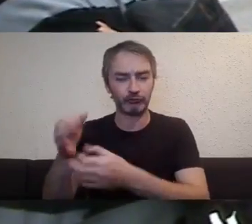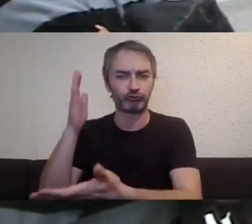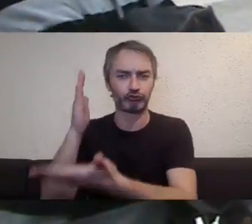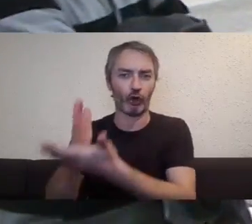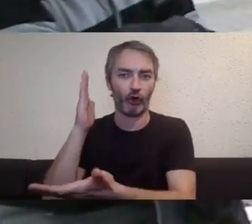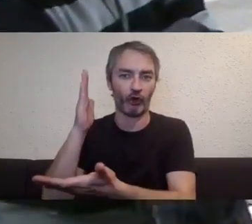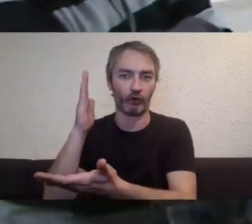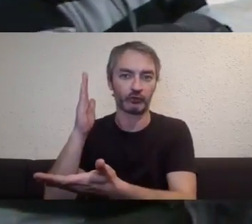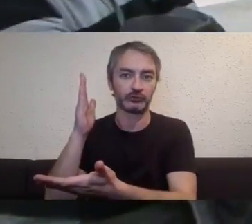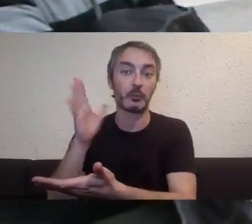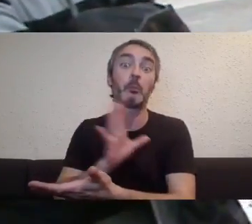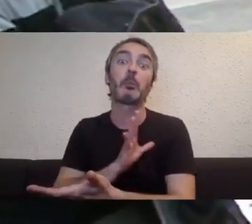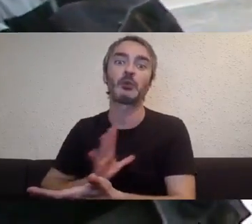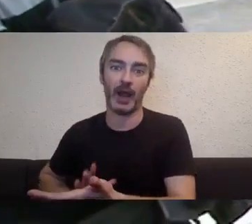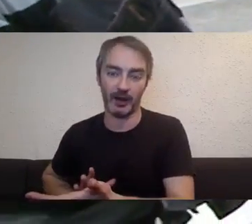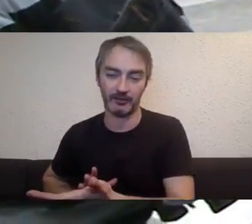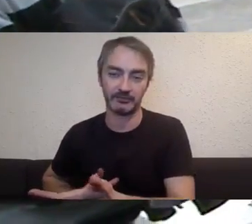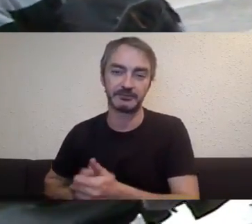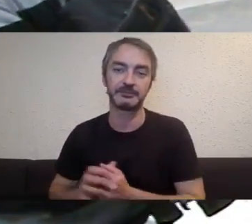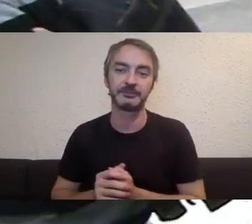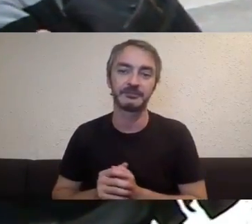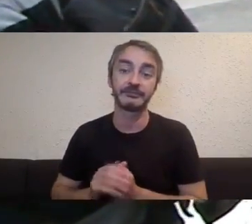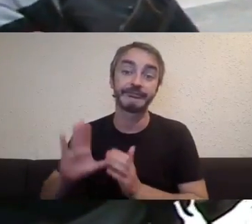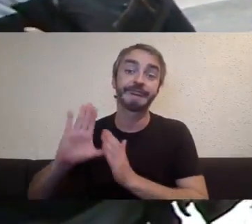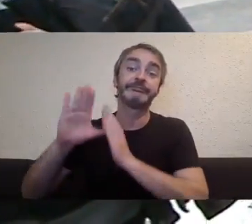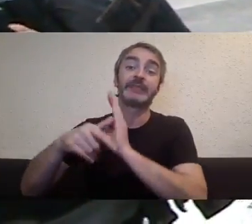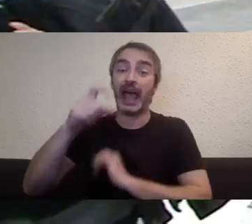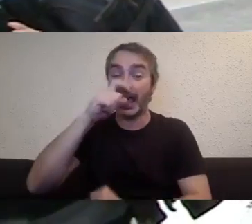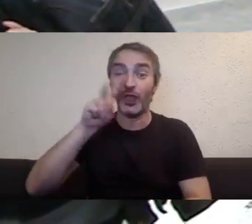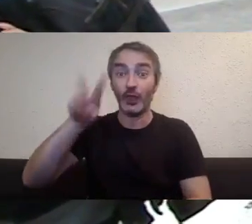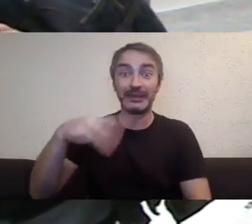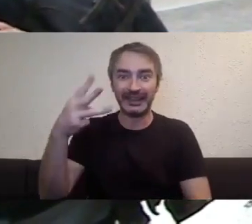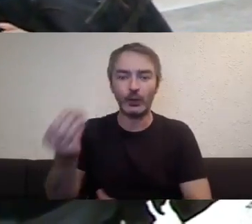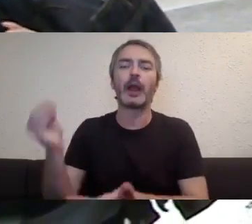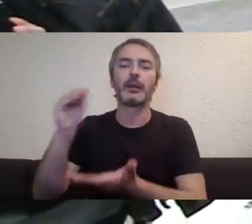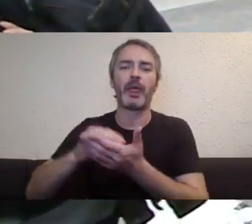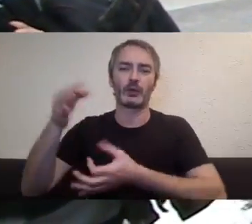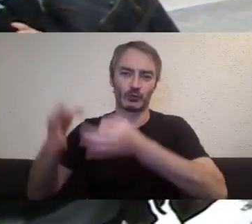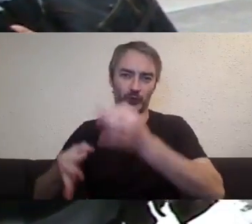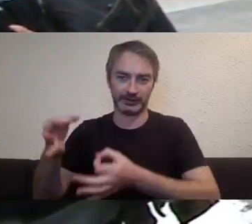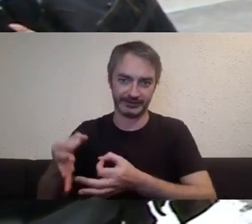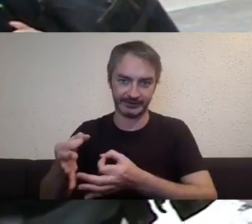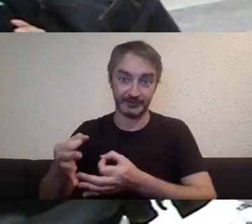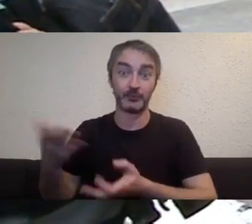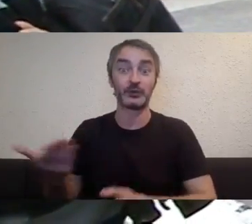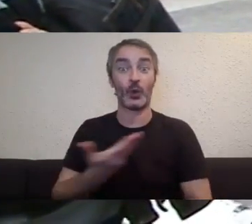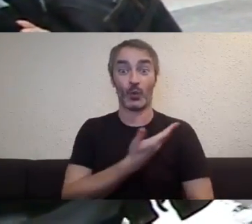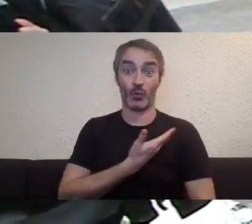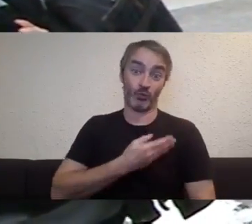l'AMSA s'aturés el procés temporalment i arriba un nou procés a l'any